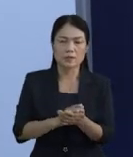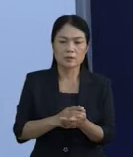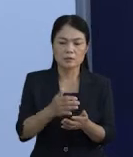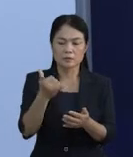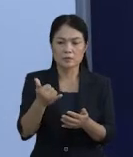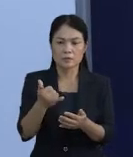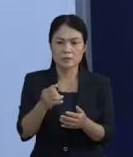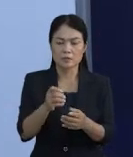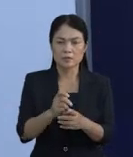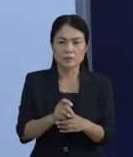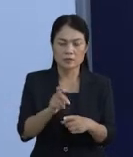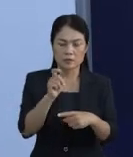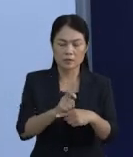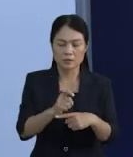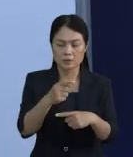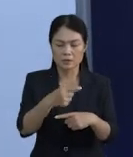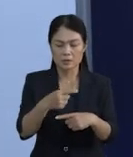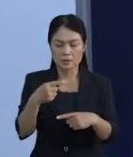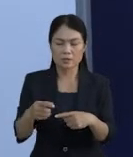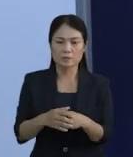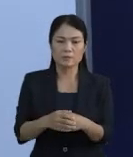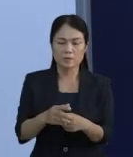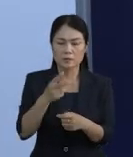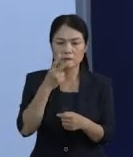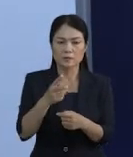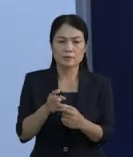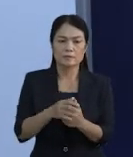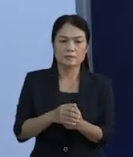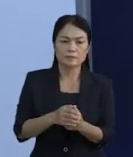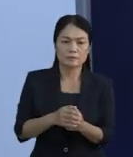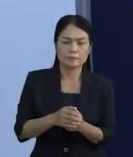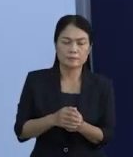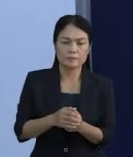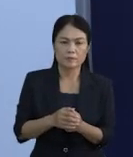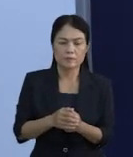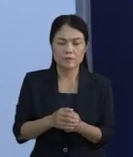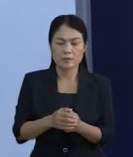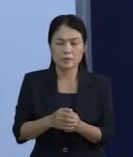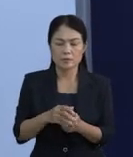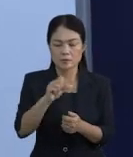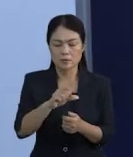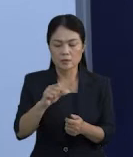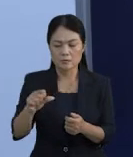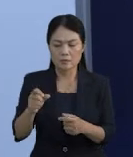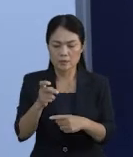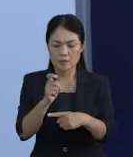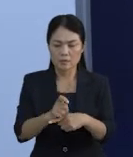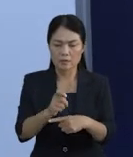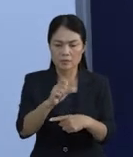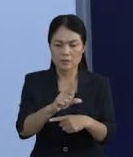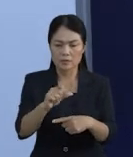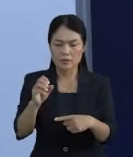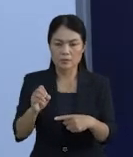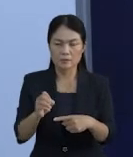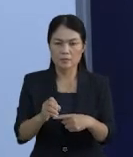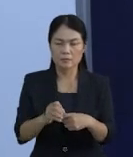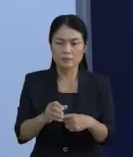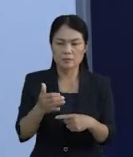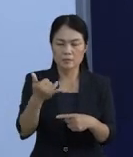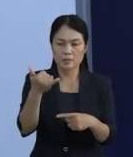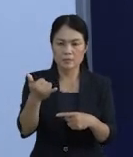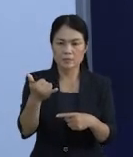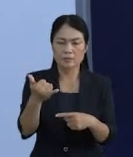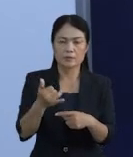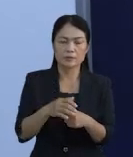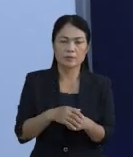pram mùi nữa chúng tùng liền chẳng dương trời mưa máu tùng sàn và tùng sàn ấy cứ lấy